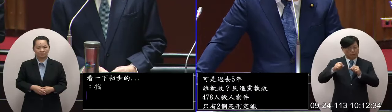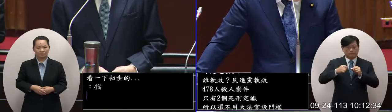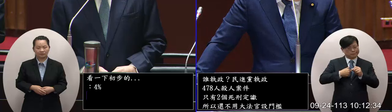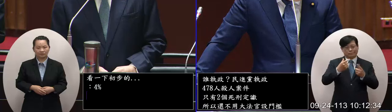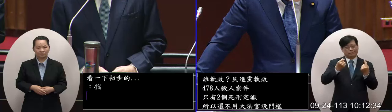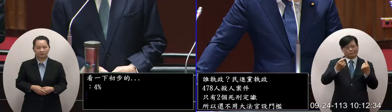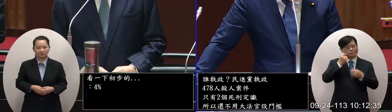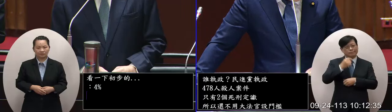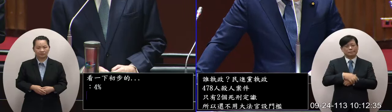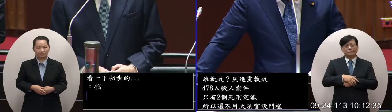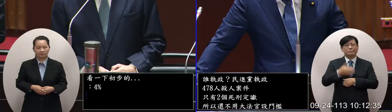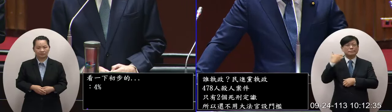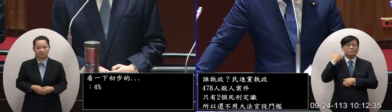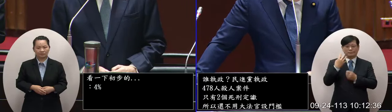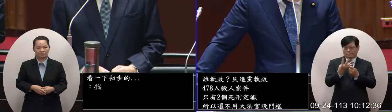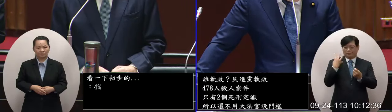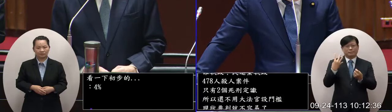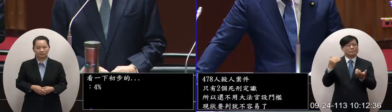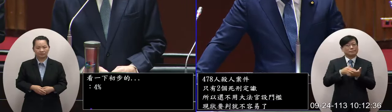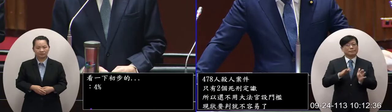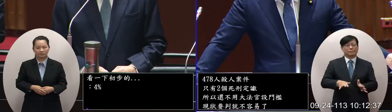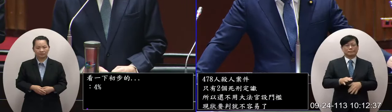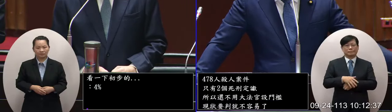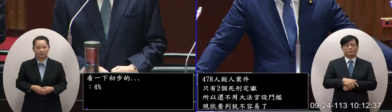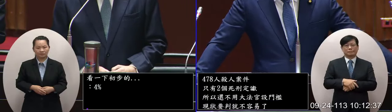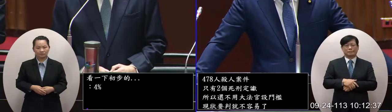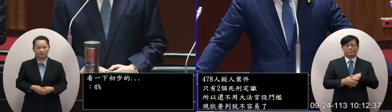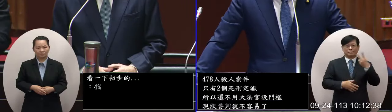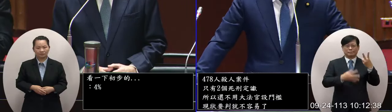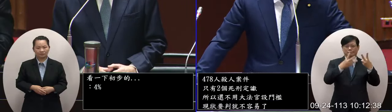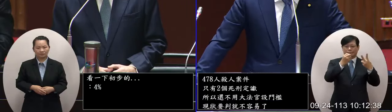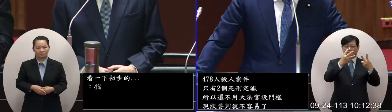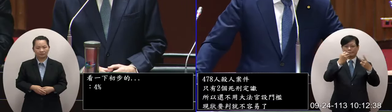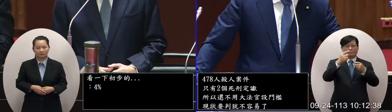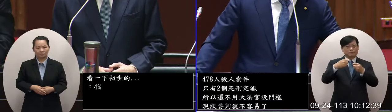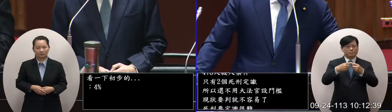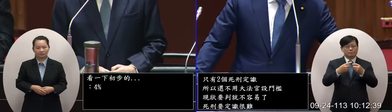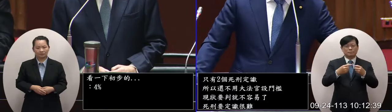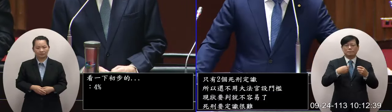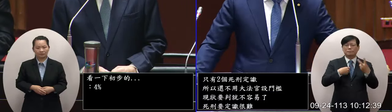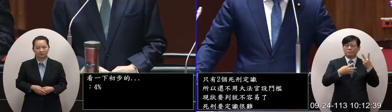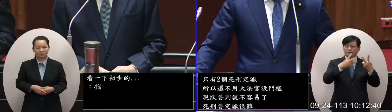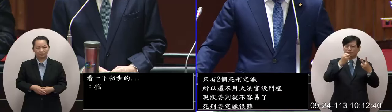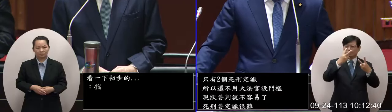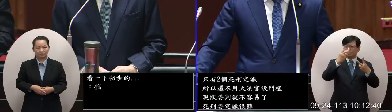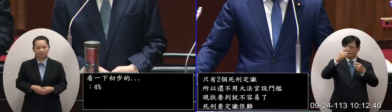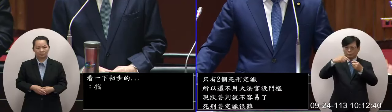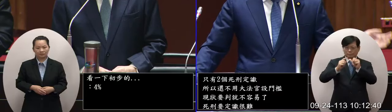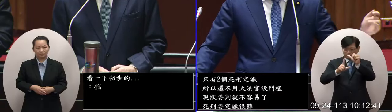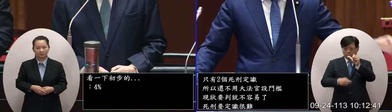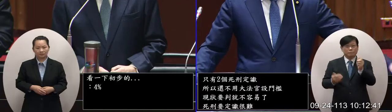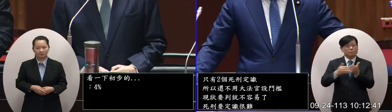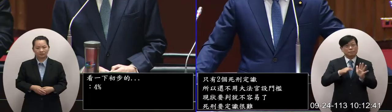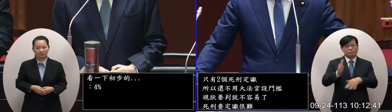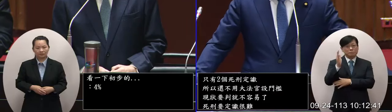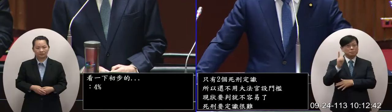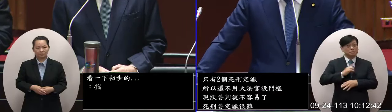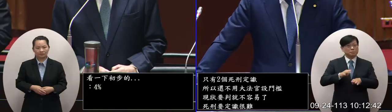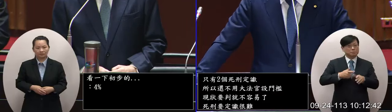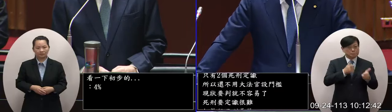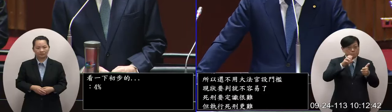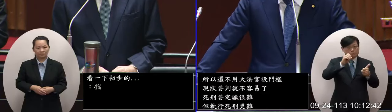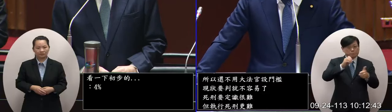难。你知道过去4年来，从我们从2020年5月到现在，请问政府有没有执行过